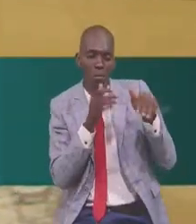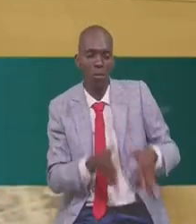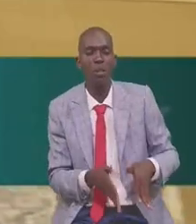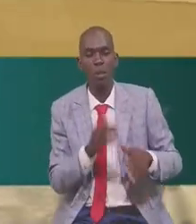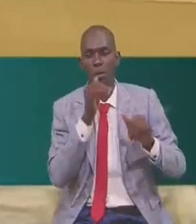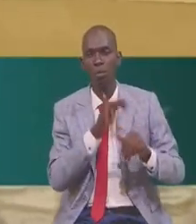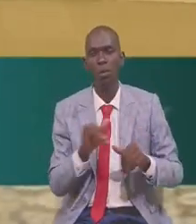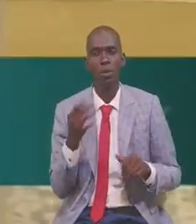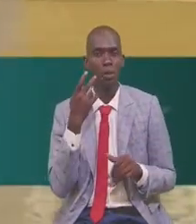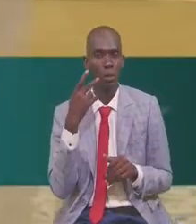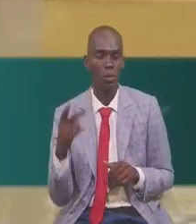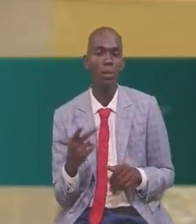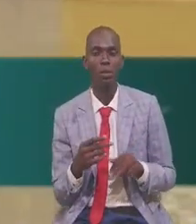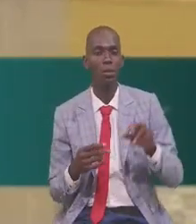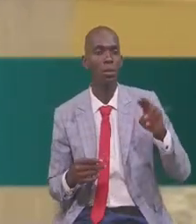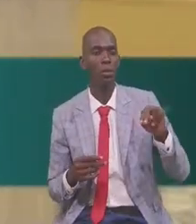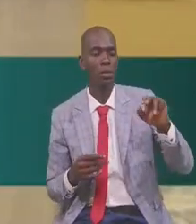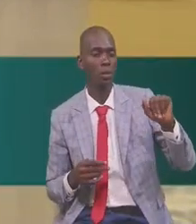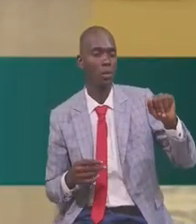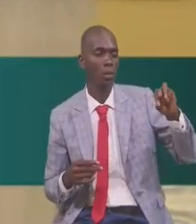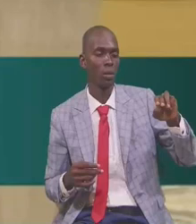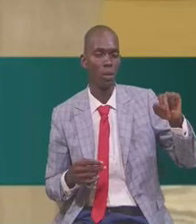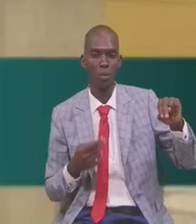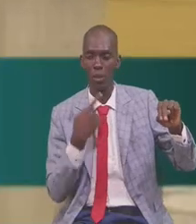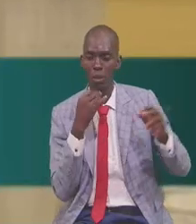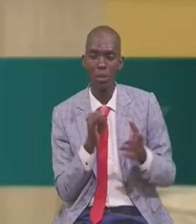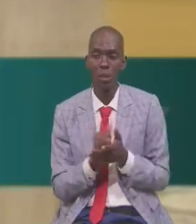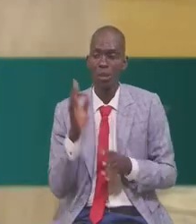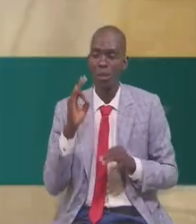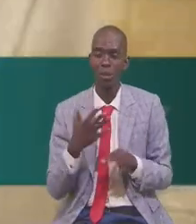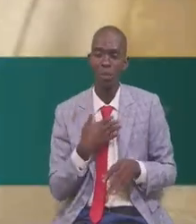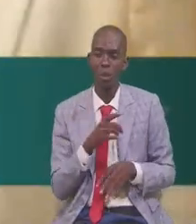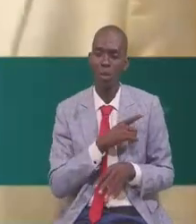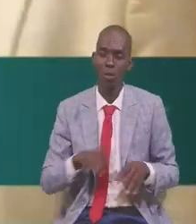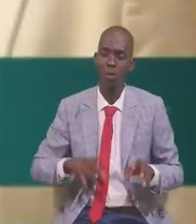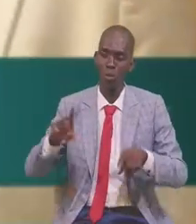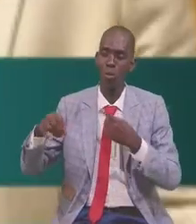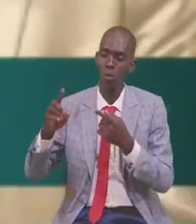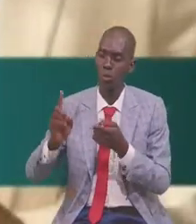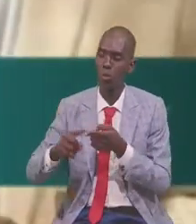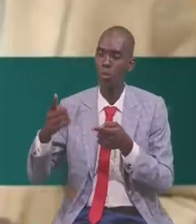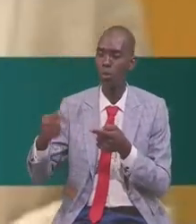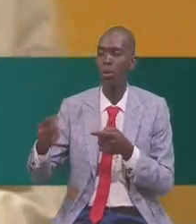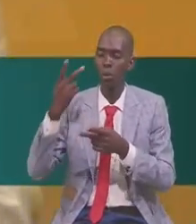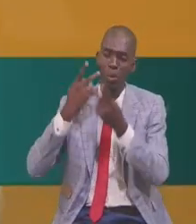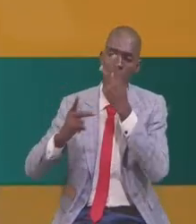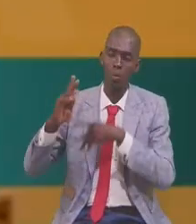vient. Oh mon Seigneur. Nous irons chez le prophète. Il sera guéri de